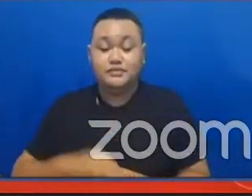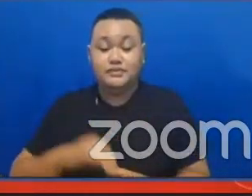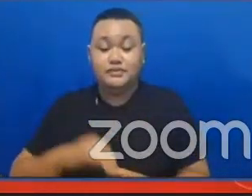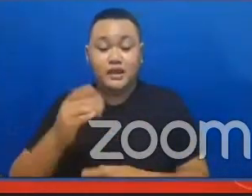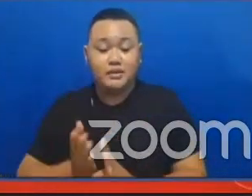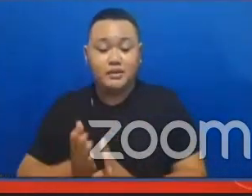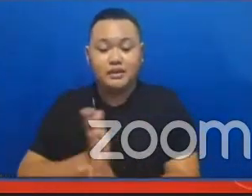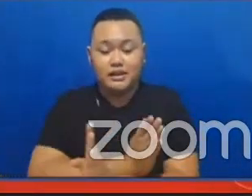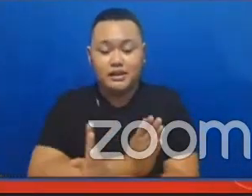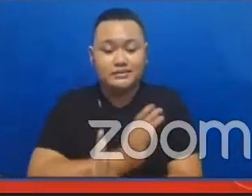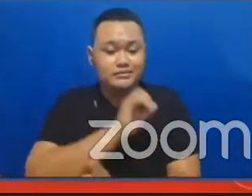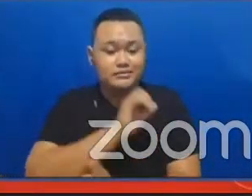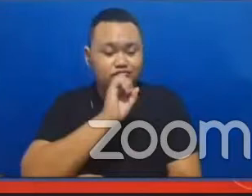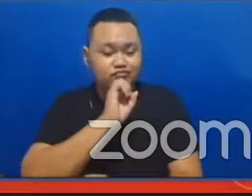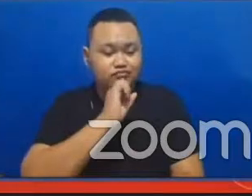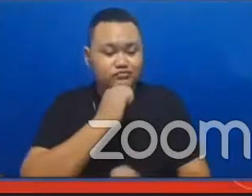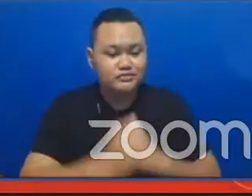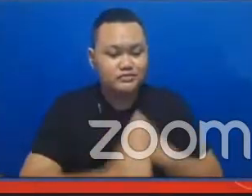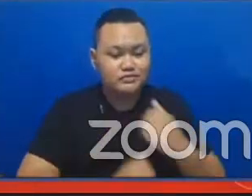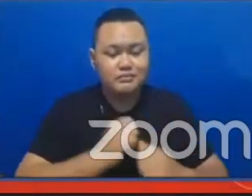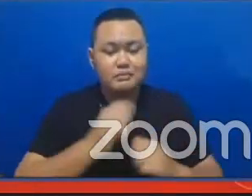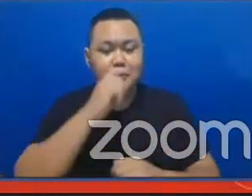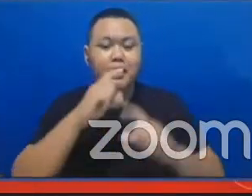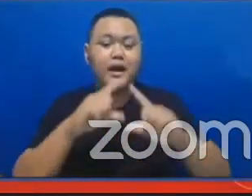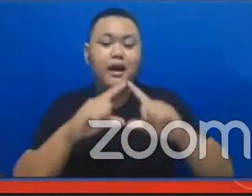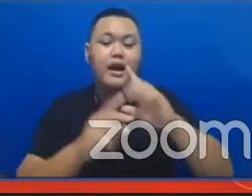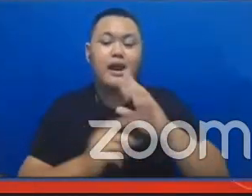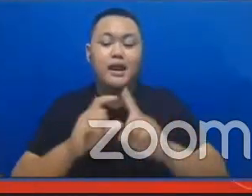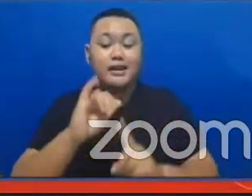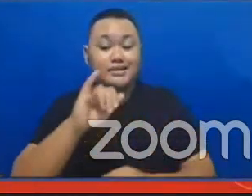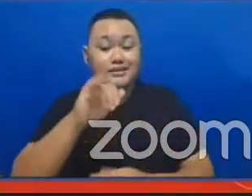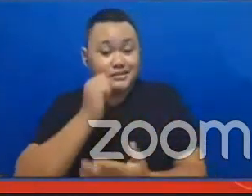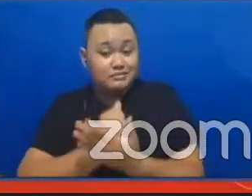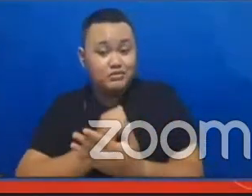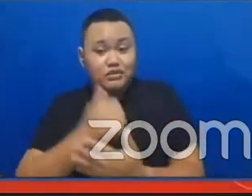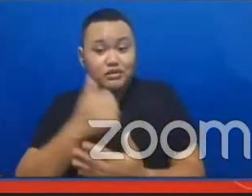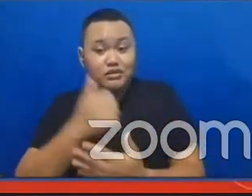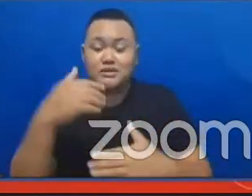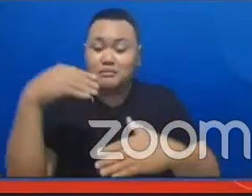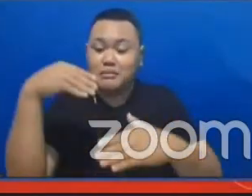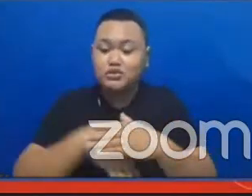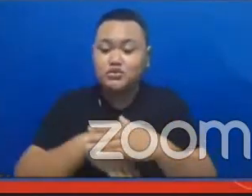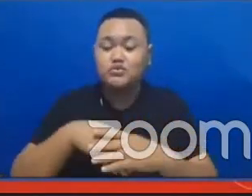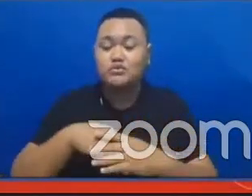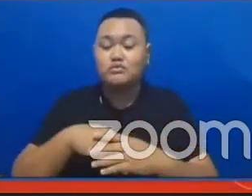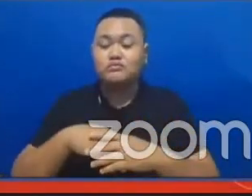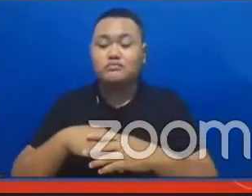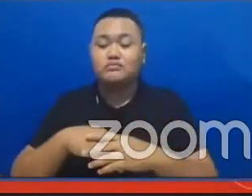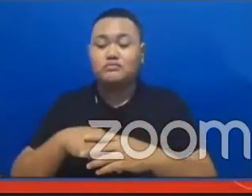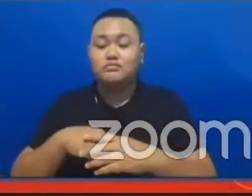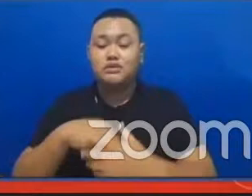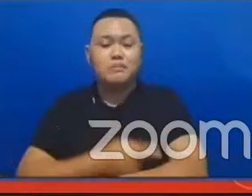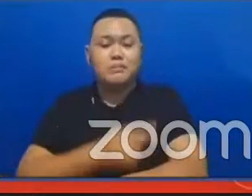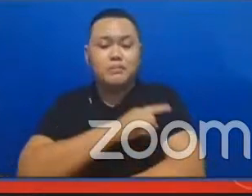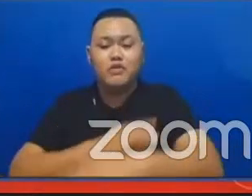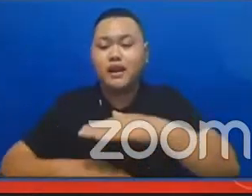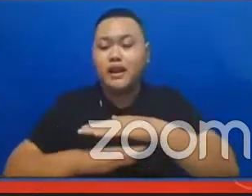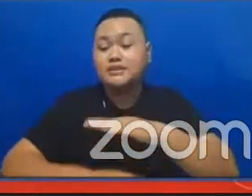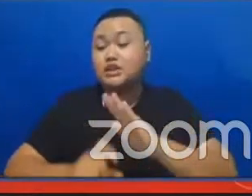tadi apa yang diperagakan oleh Mas Andi itu sebenarnya bisa masuk kompetensi dasar, misalnya